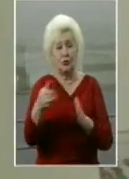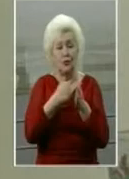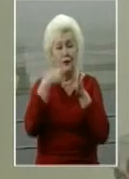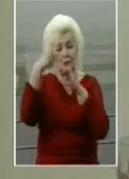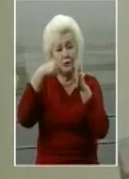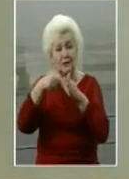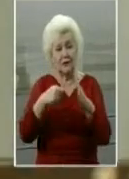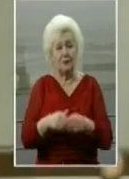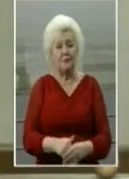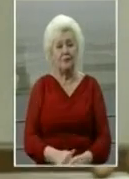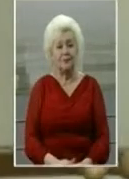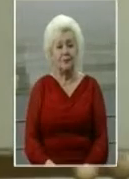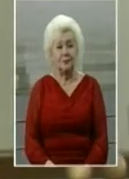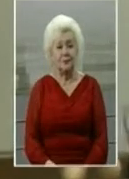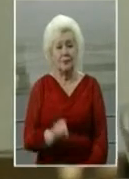зйомки.